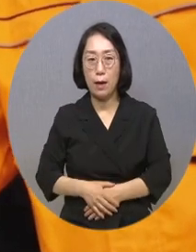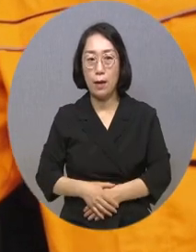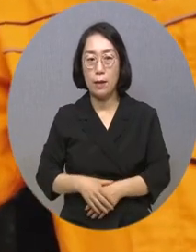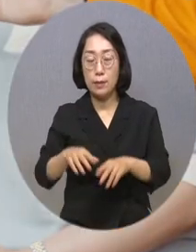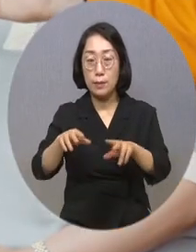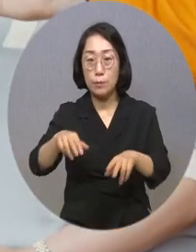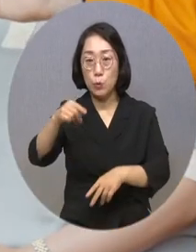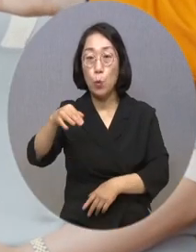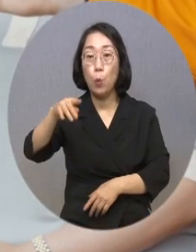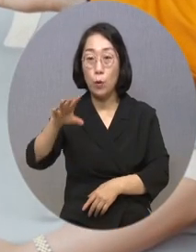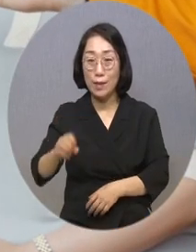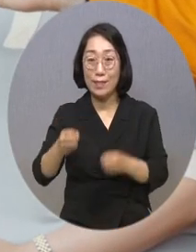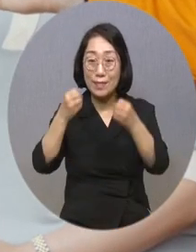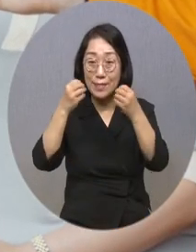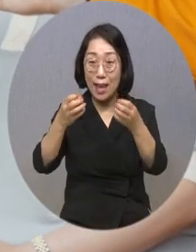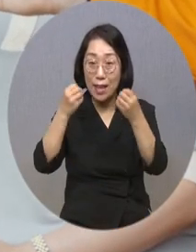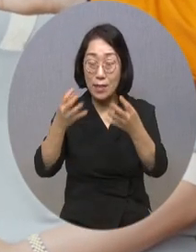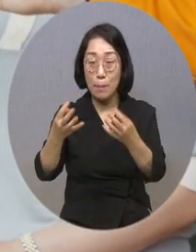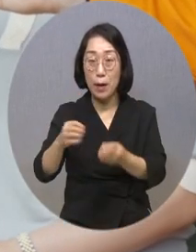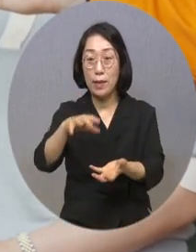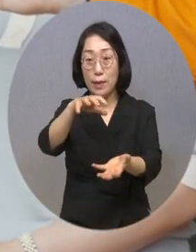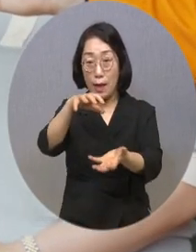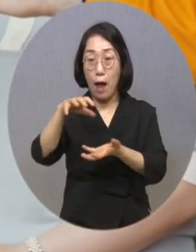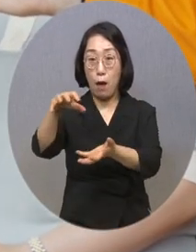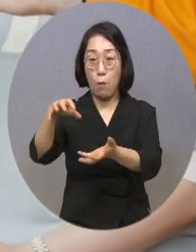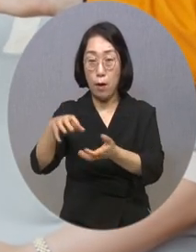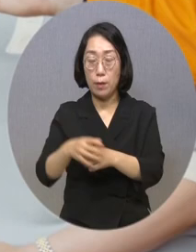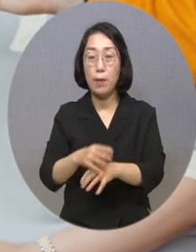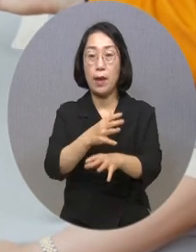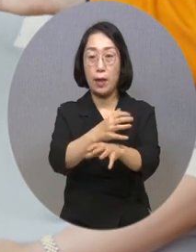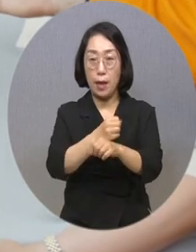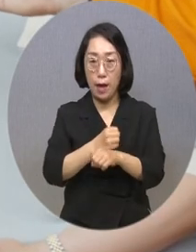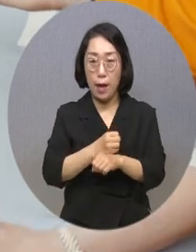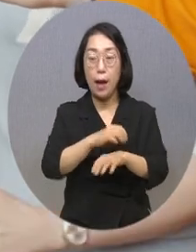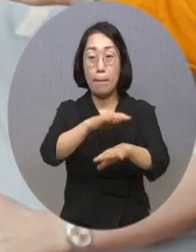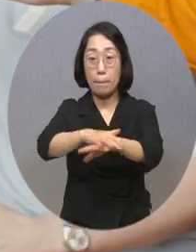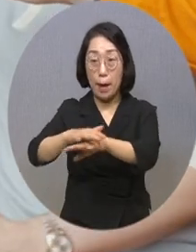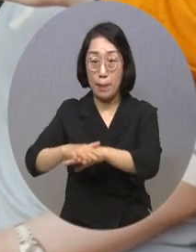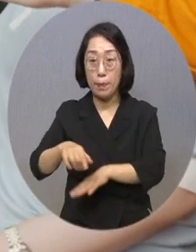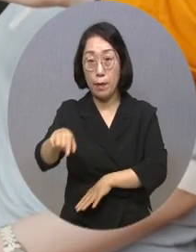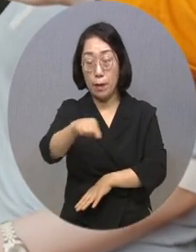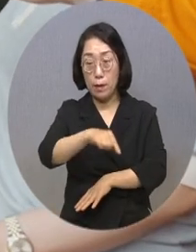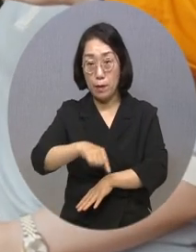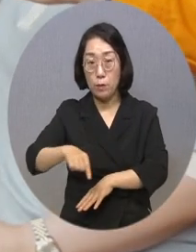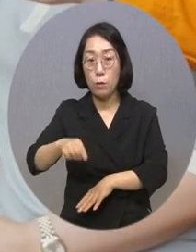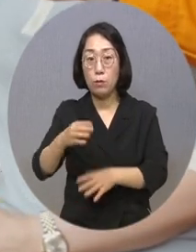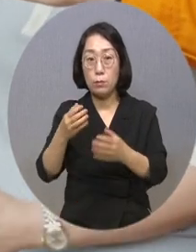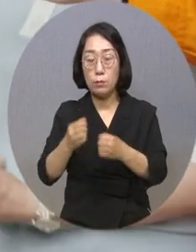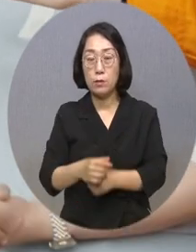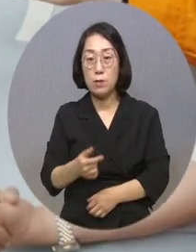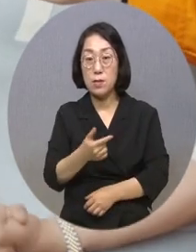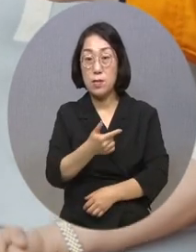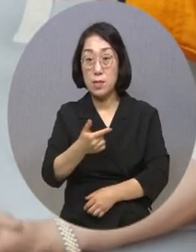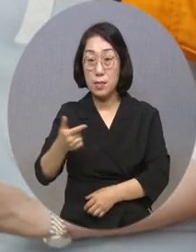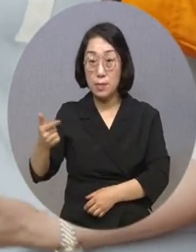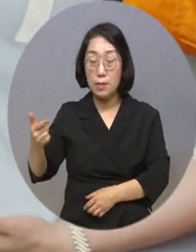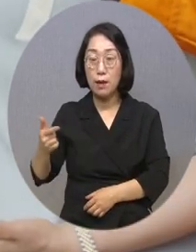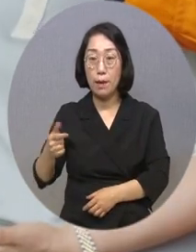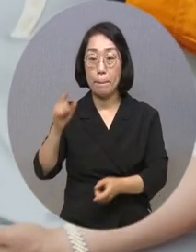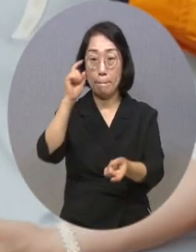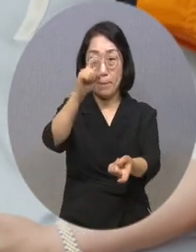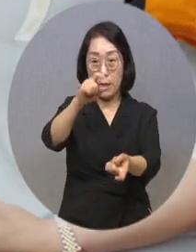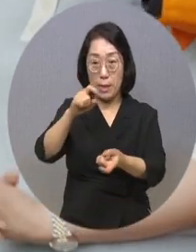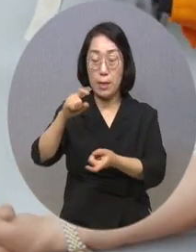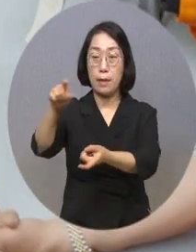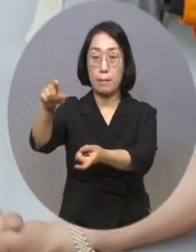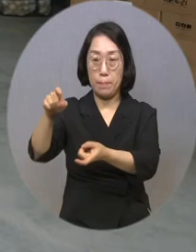시기여서 지금부터는 이제 저희가 계약 재배한 물건들이 이렇게 톤백으로 보시다시피 톤백으로 수매해서